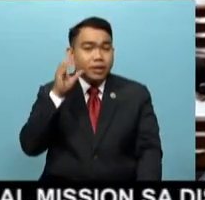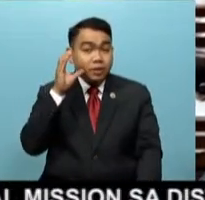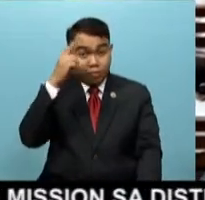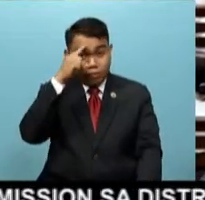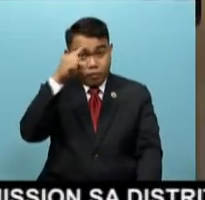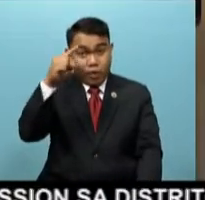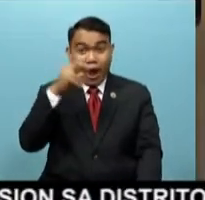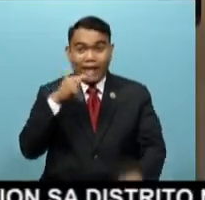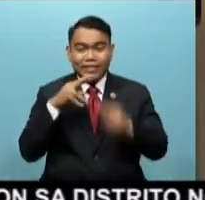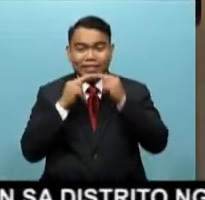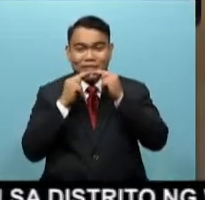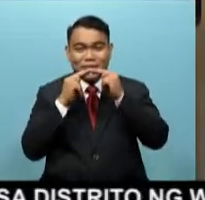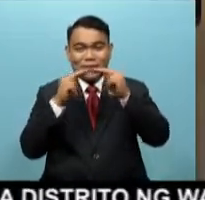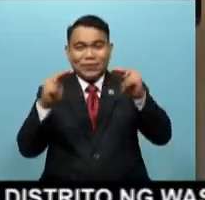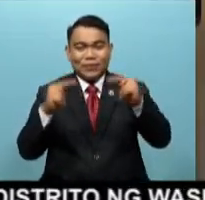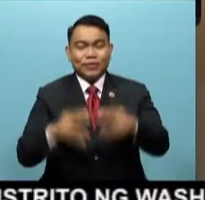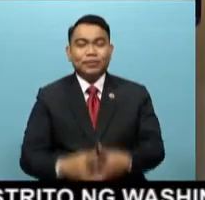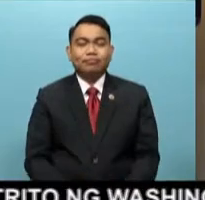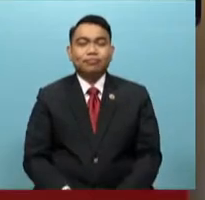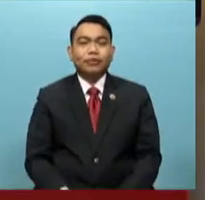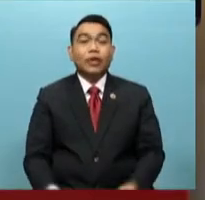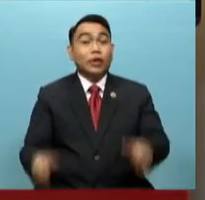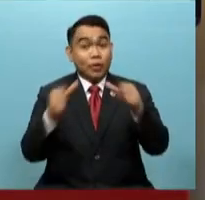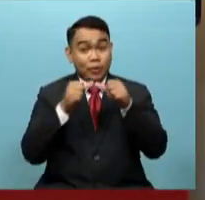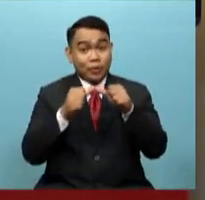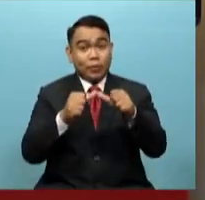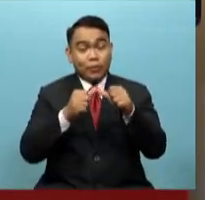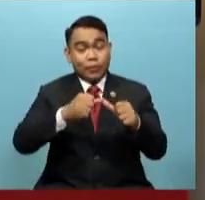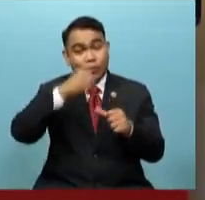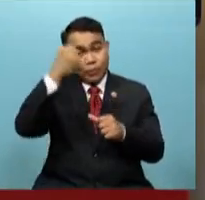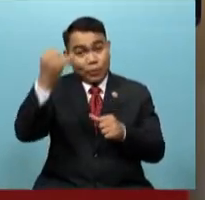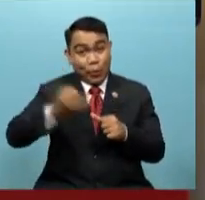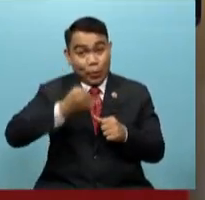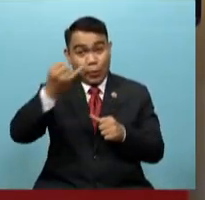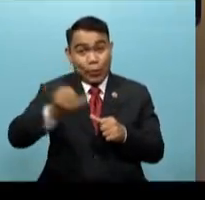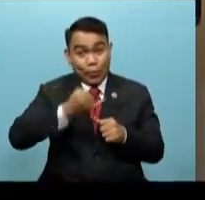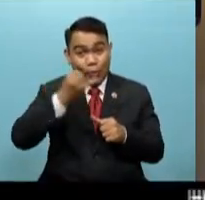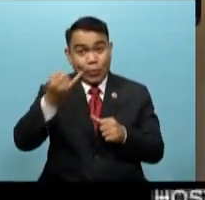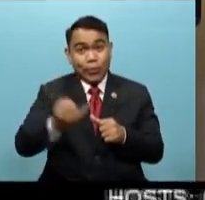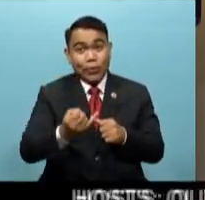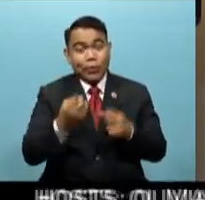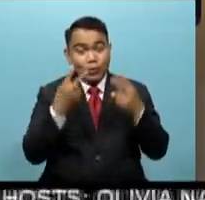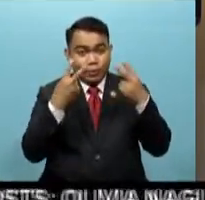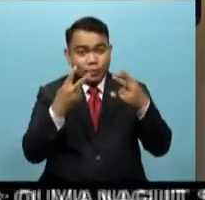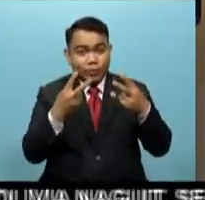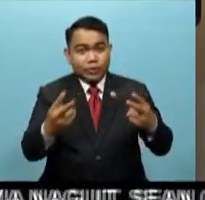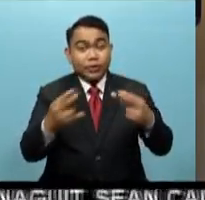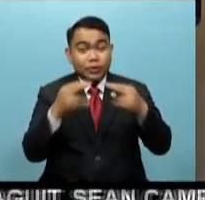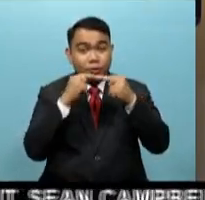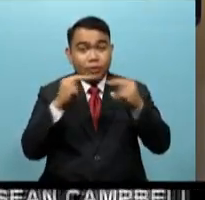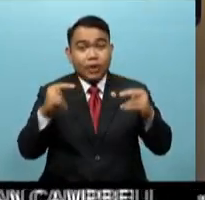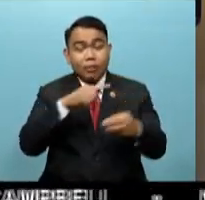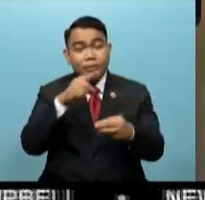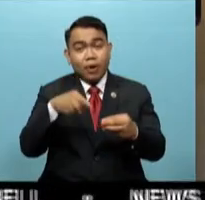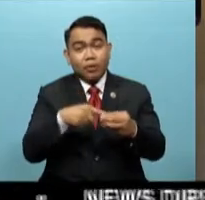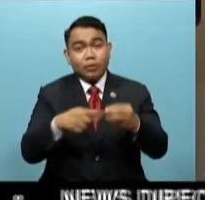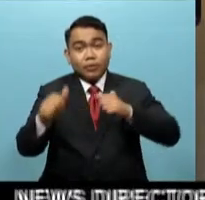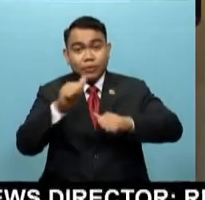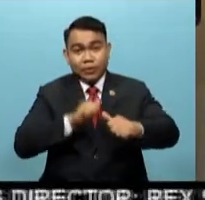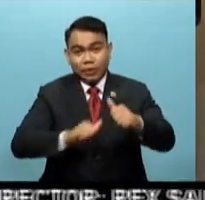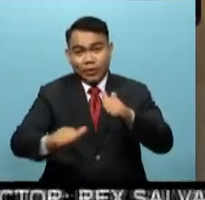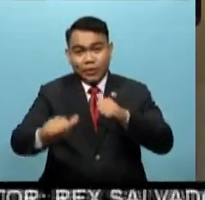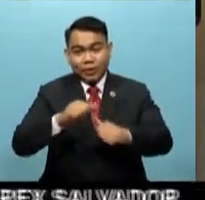News Network. Patuloy po namin kayong inaanyayahan na abangan ang iba pang mga balita tungkol sa mga aktibidad na